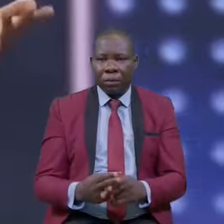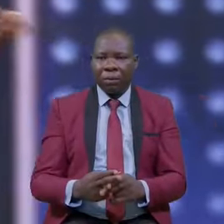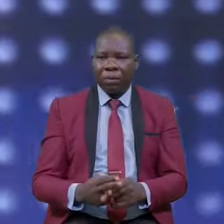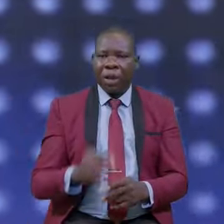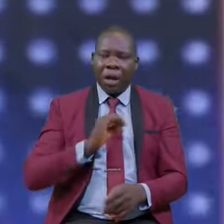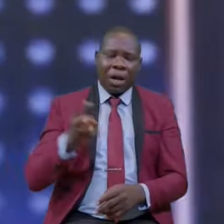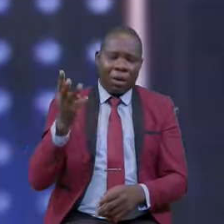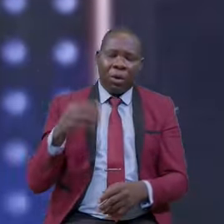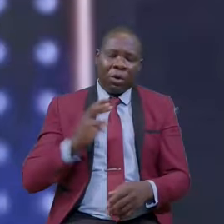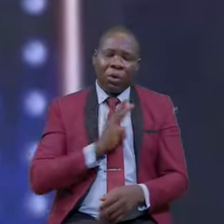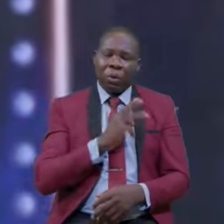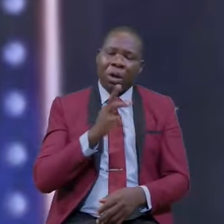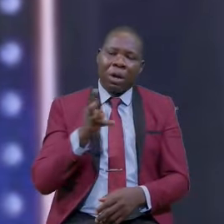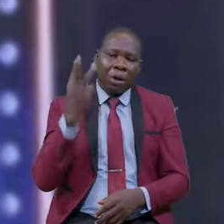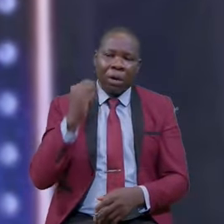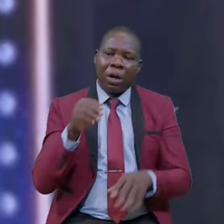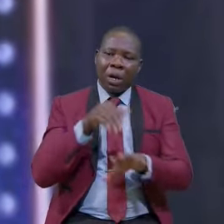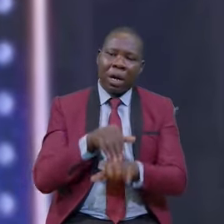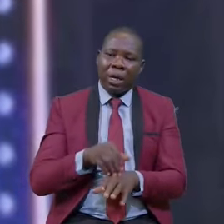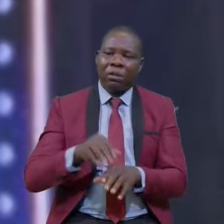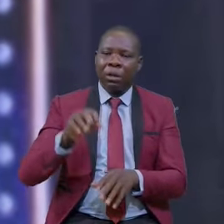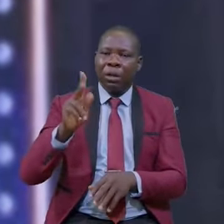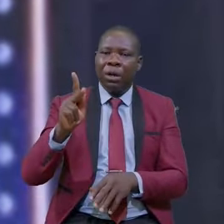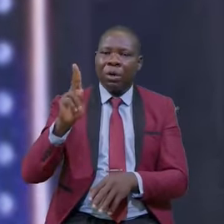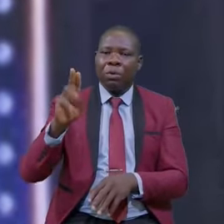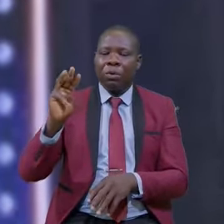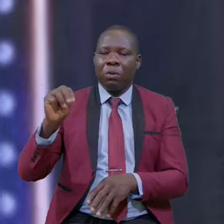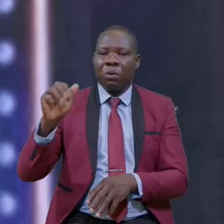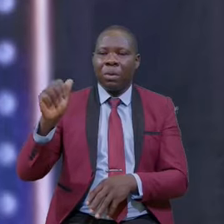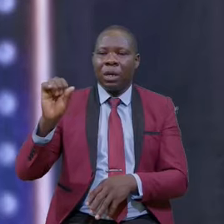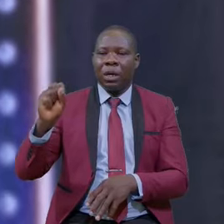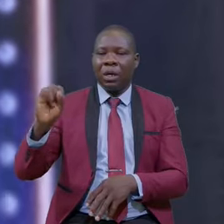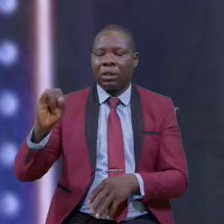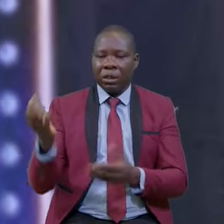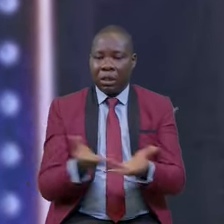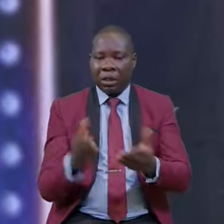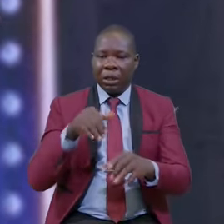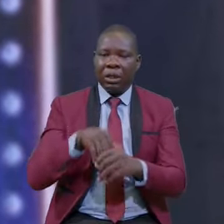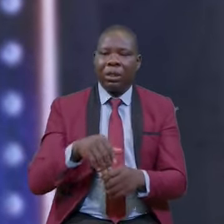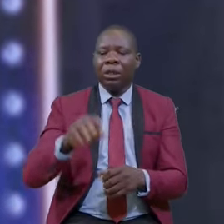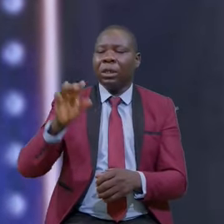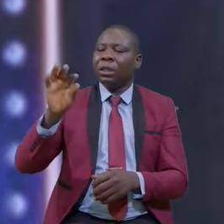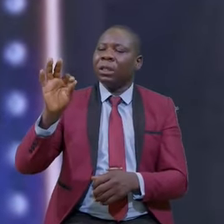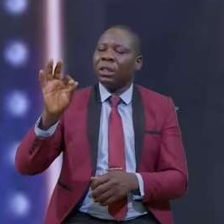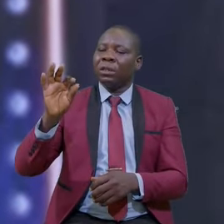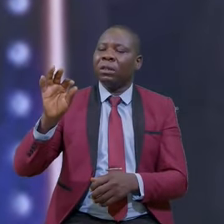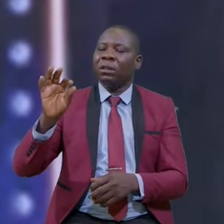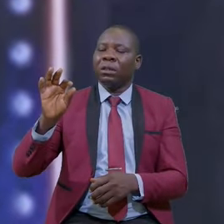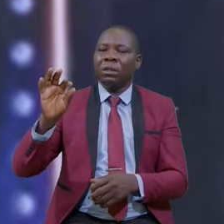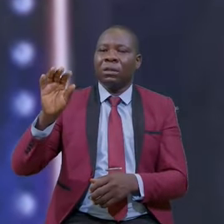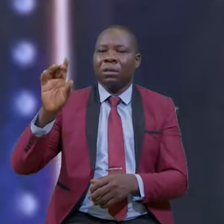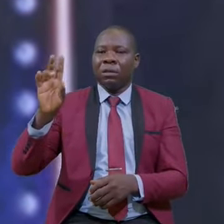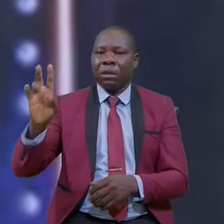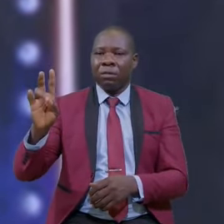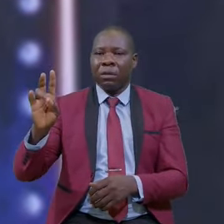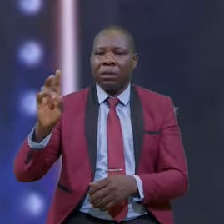1970. Quand j'ai commencé à venir ici en 1978, j'ai continué à venir, Et on avait une croisade. Et le matin, on